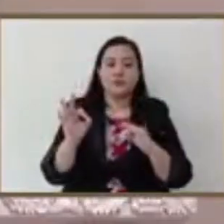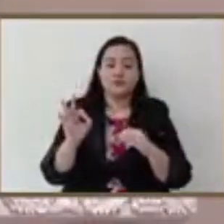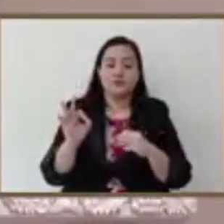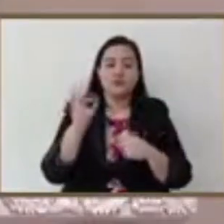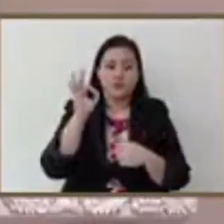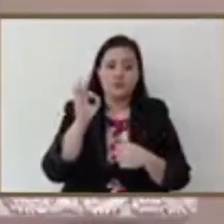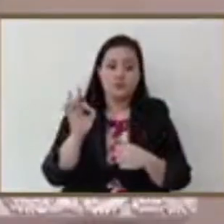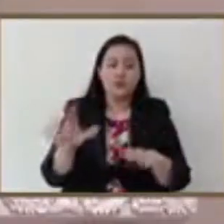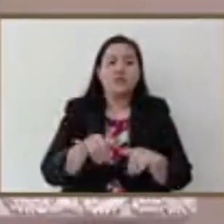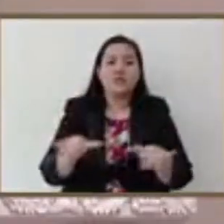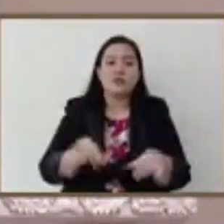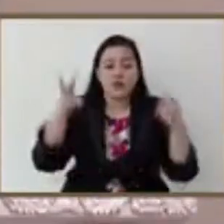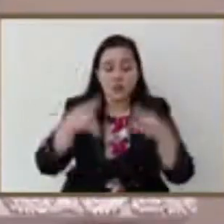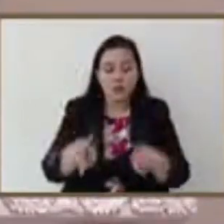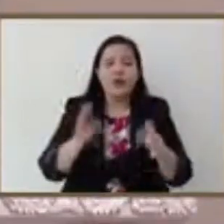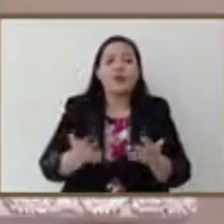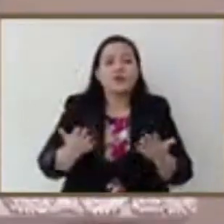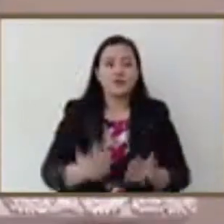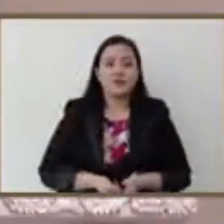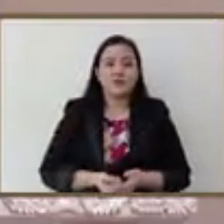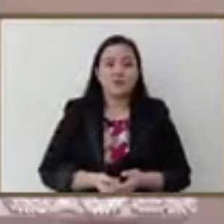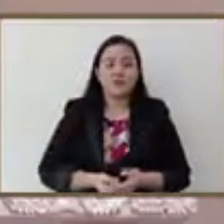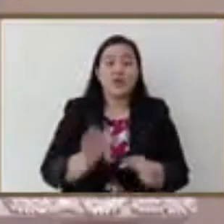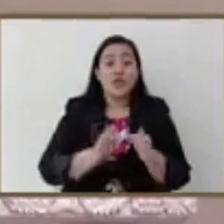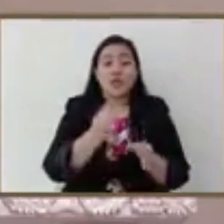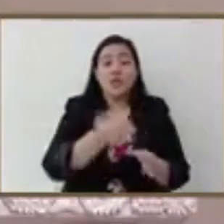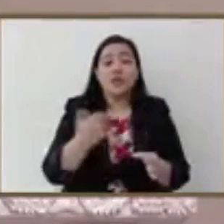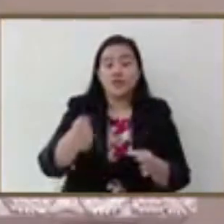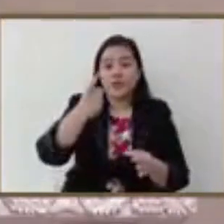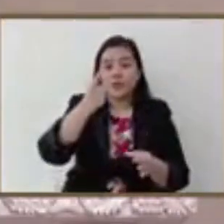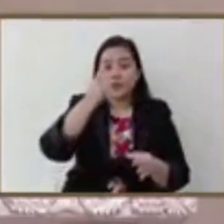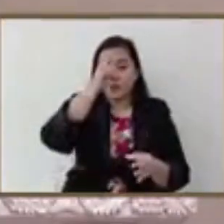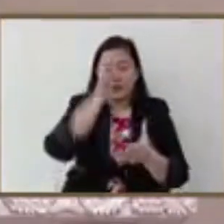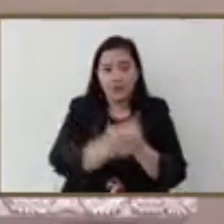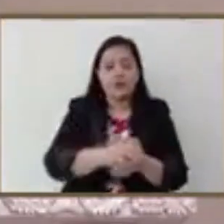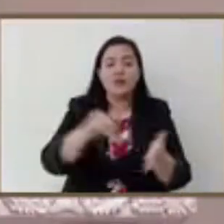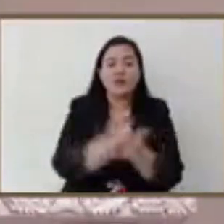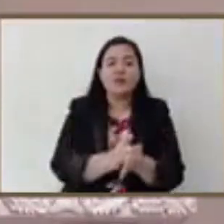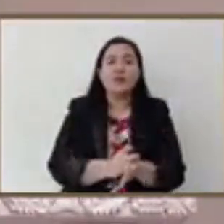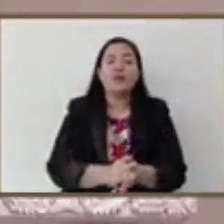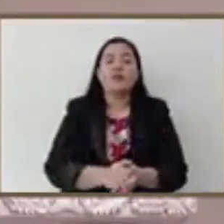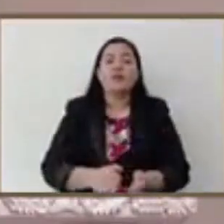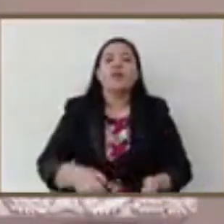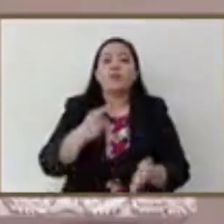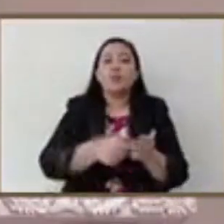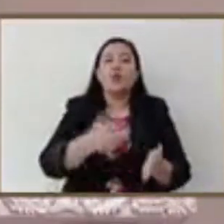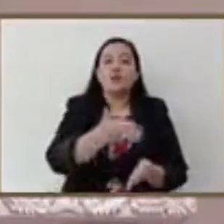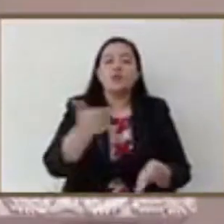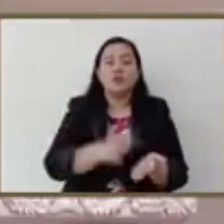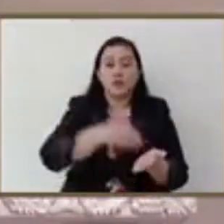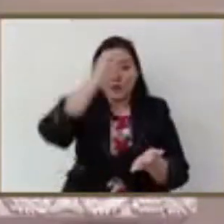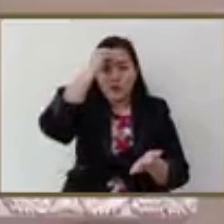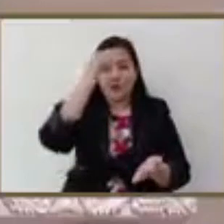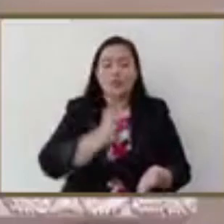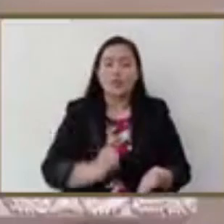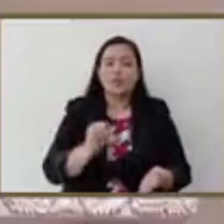rito, kapatid, if it's healthy, believe it's healthy. If it's healthy, then go ahead. Apply it. Huwag ho tayong